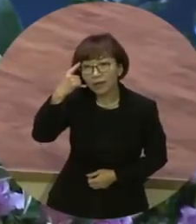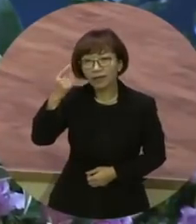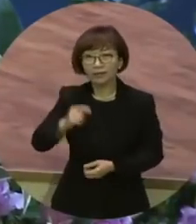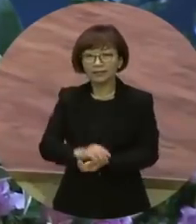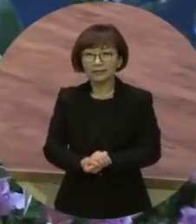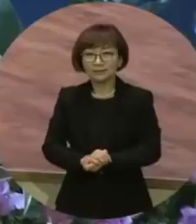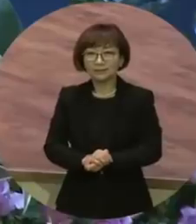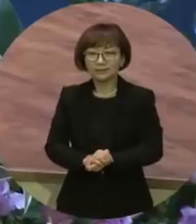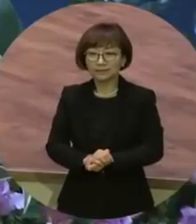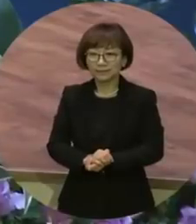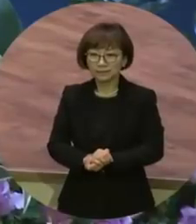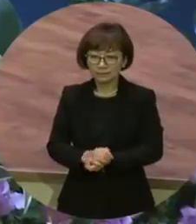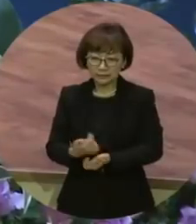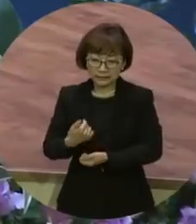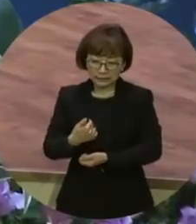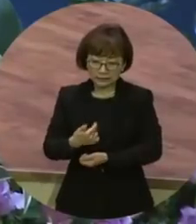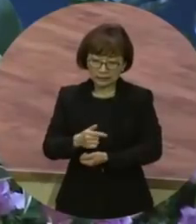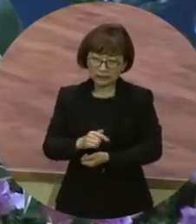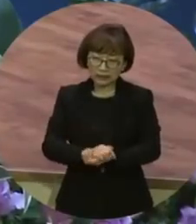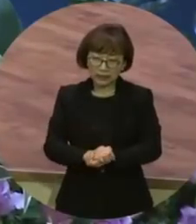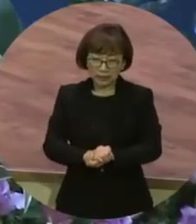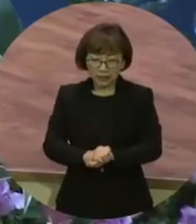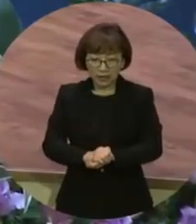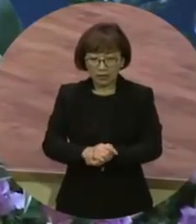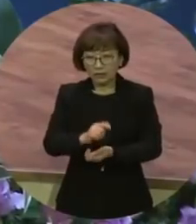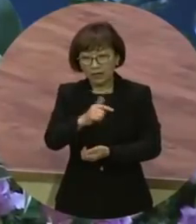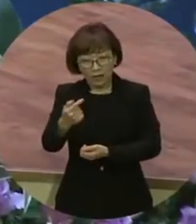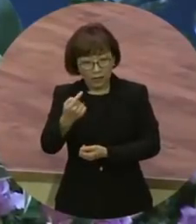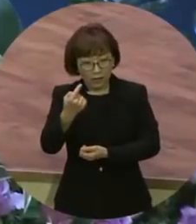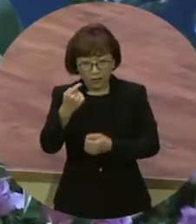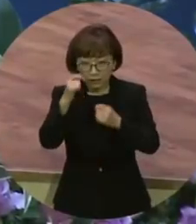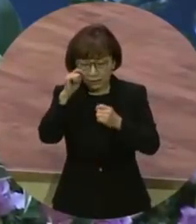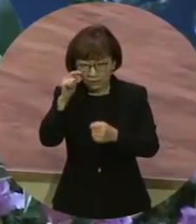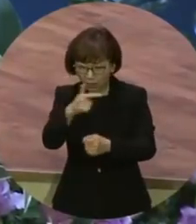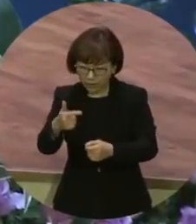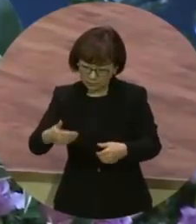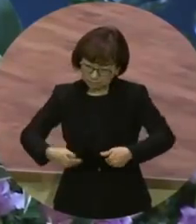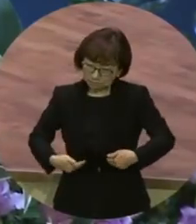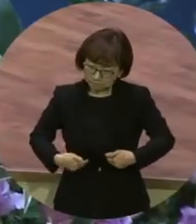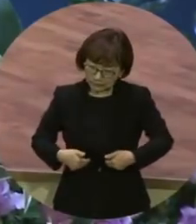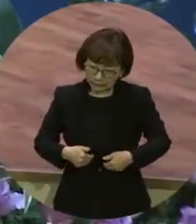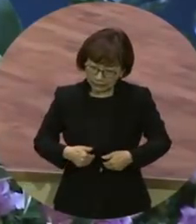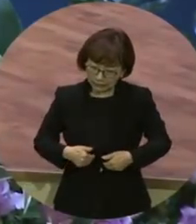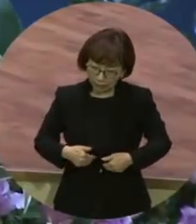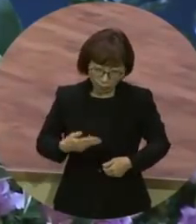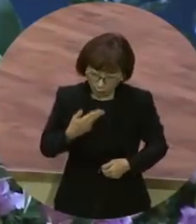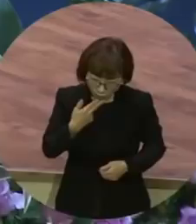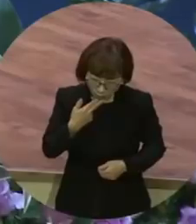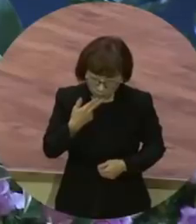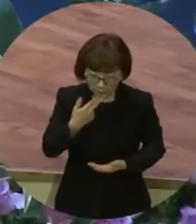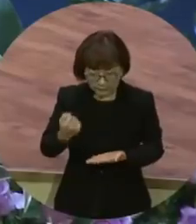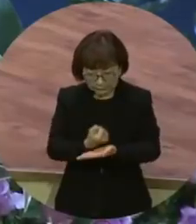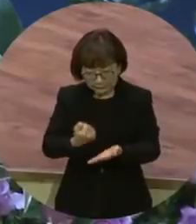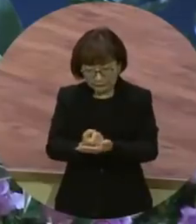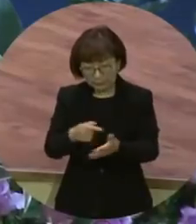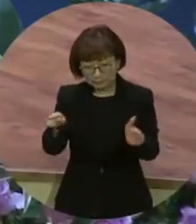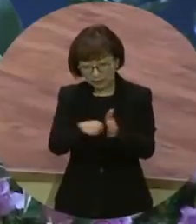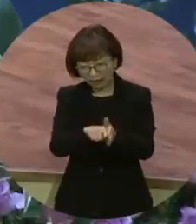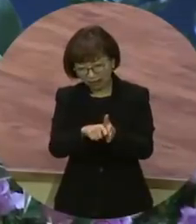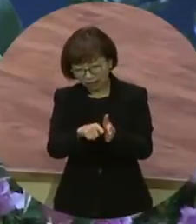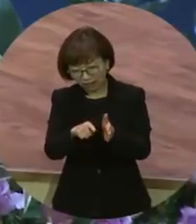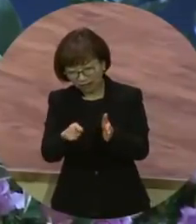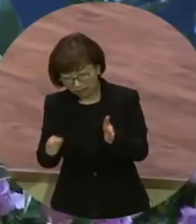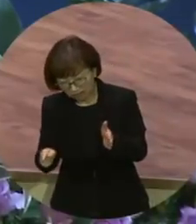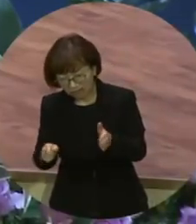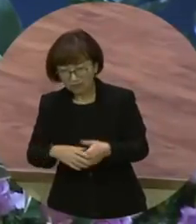왜 눈에 보이는 것 때문에 흔들리고 왜 자꾸 눈에 보이는 것 때문에 시험에 드냐 하는 것입니다. 어떤 분들 이렇게도 말씀하세요.